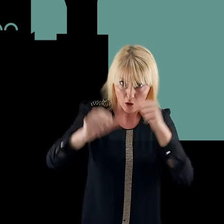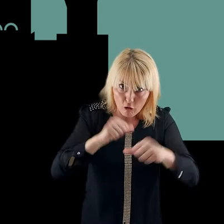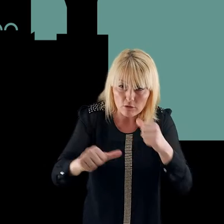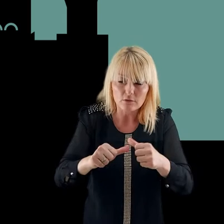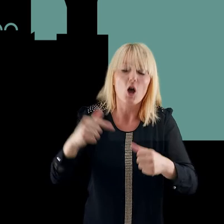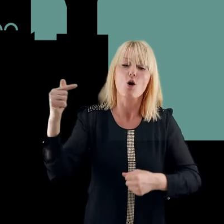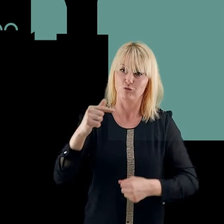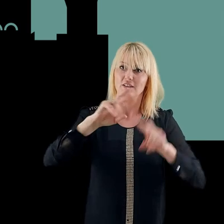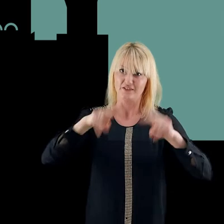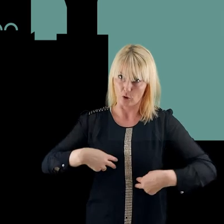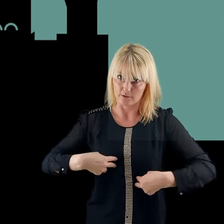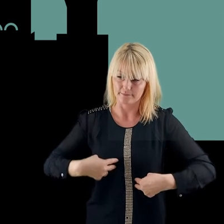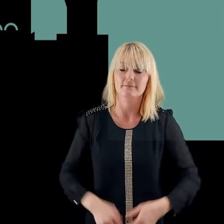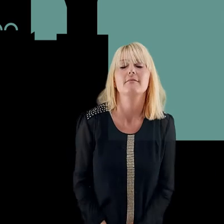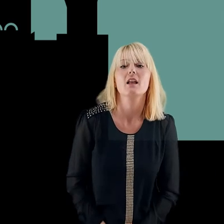1772 roku.